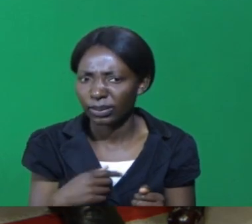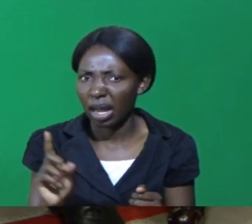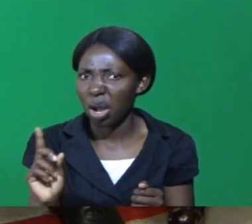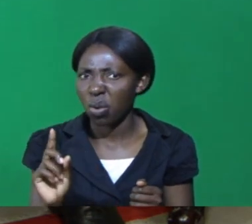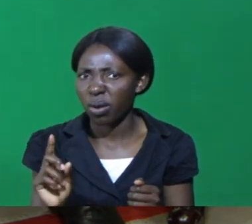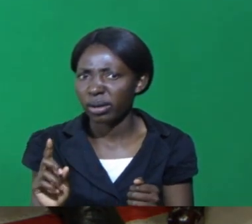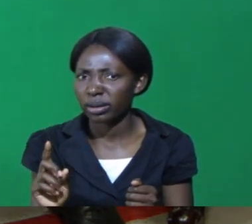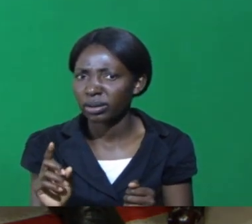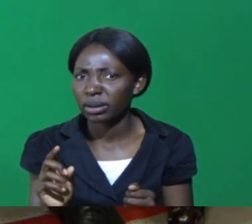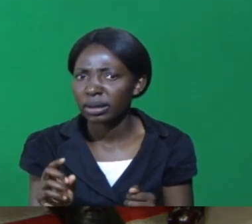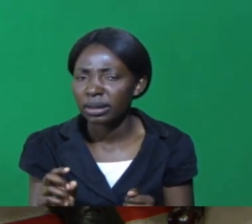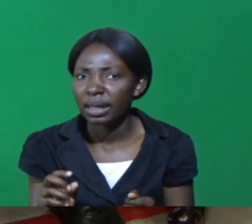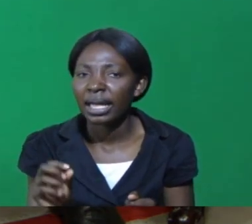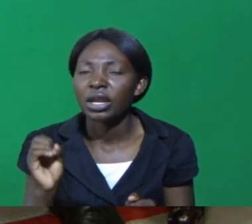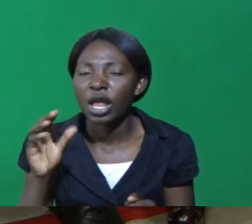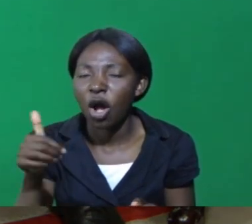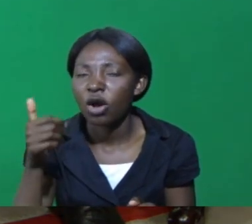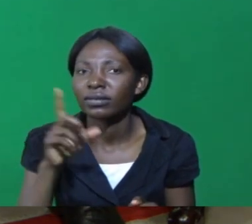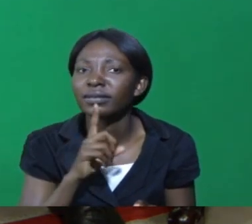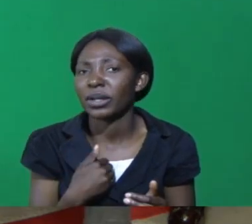ndabvunza panapa. Ndopakachiti ndini here Rabhi.